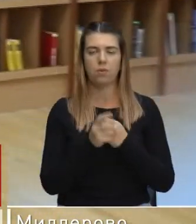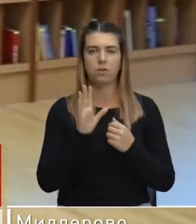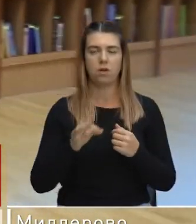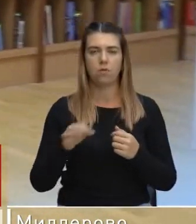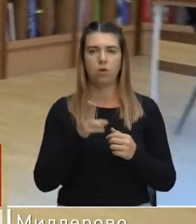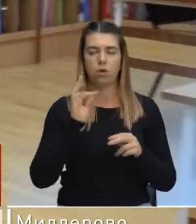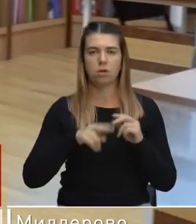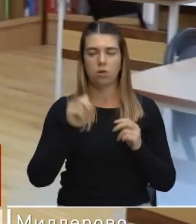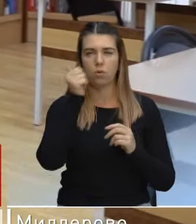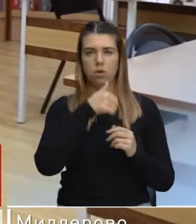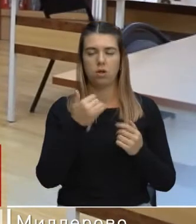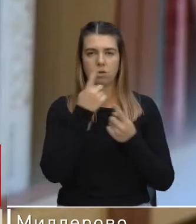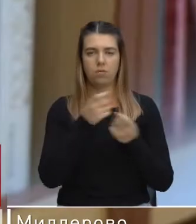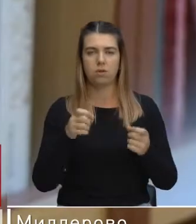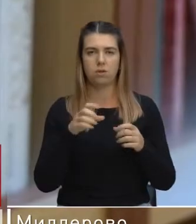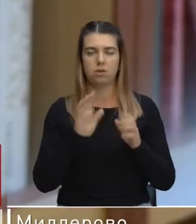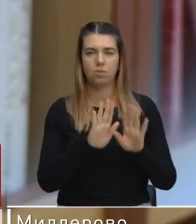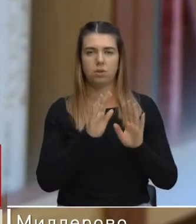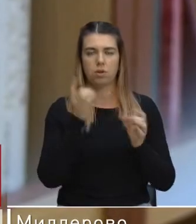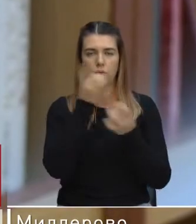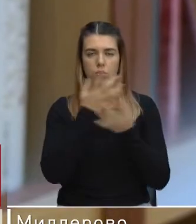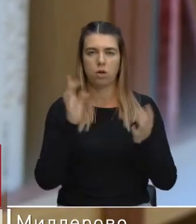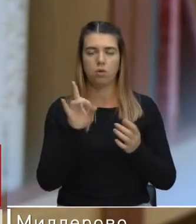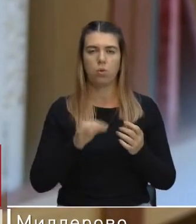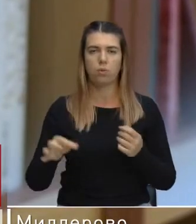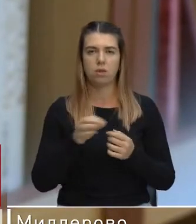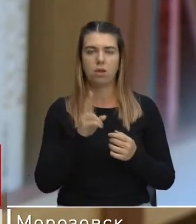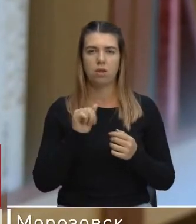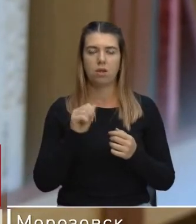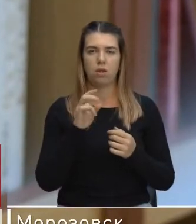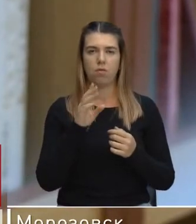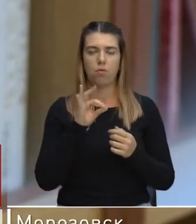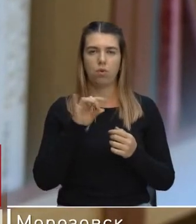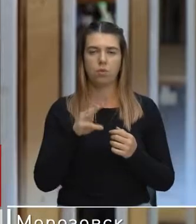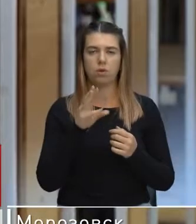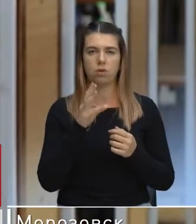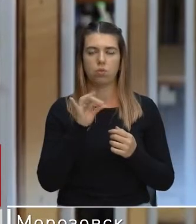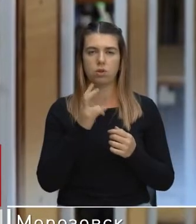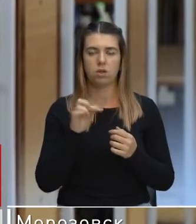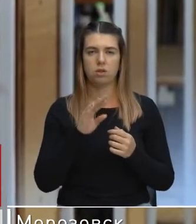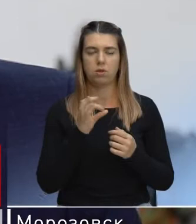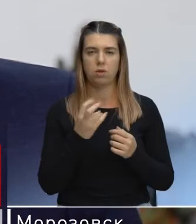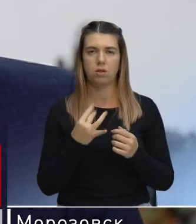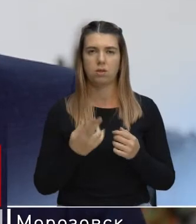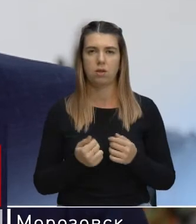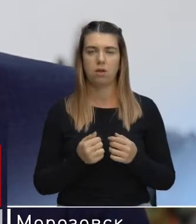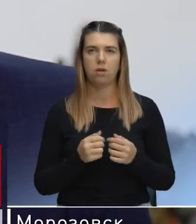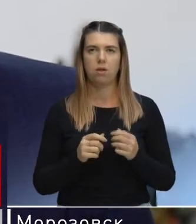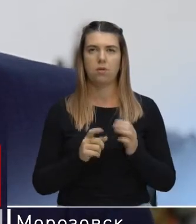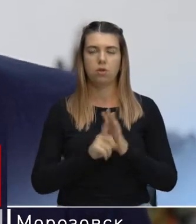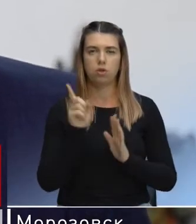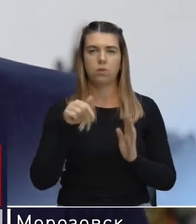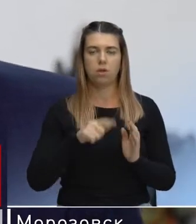в регионе до конца года. Об этом заявил заместитель министра культуры Ростовской области на тематическом форуме в Южной столице. Начиная с